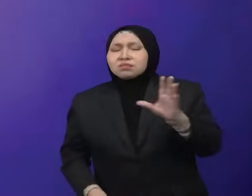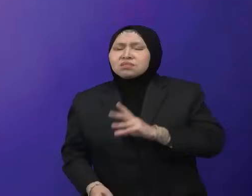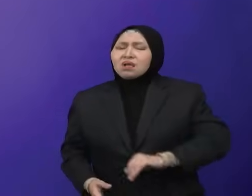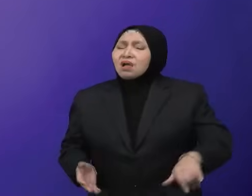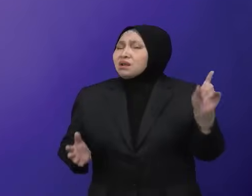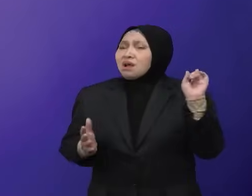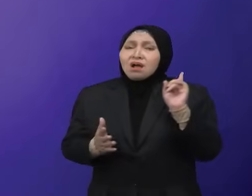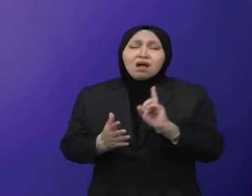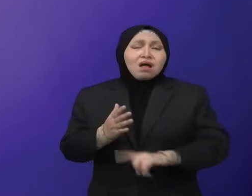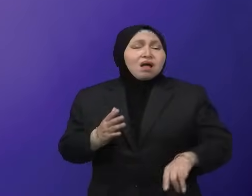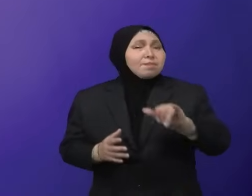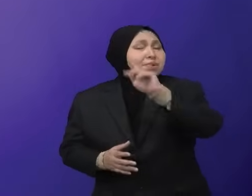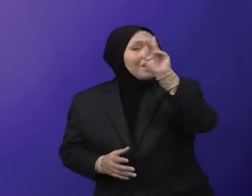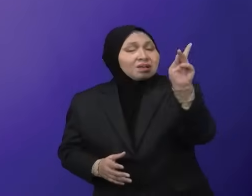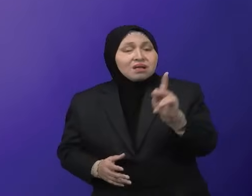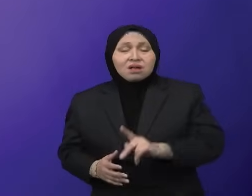lakum la